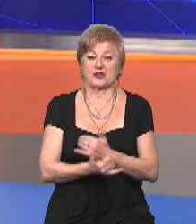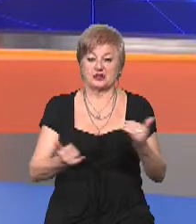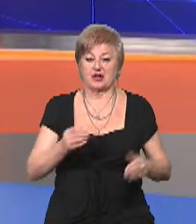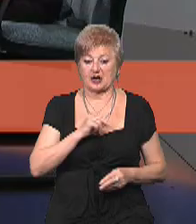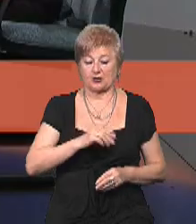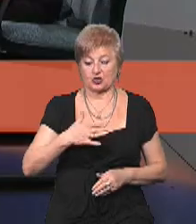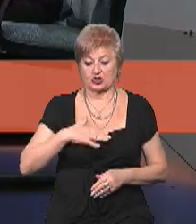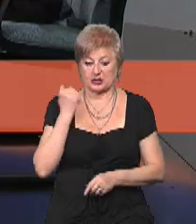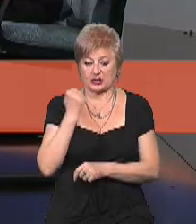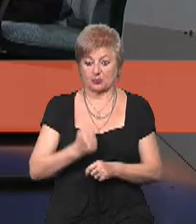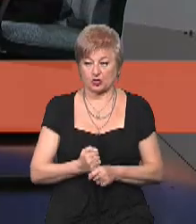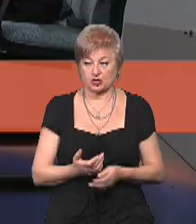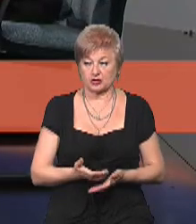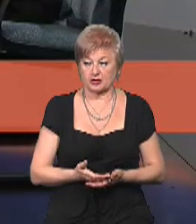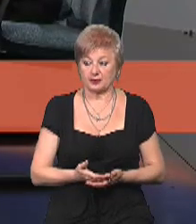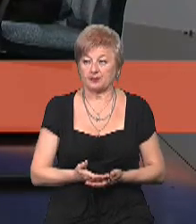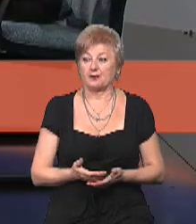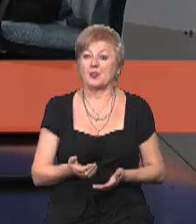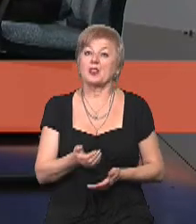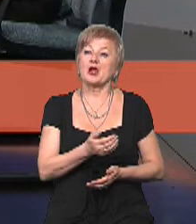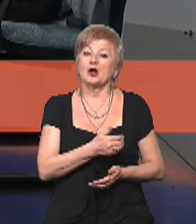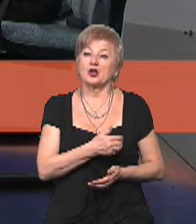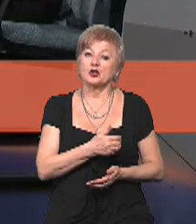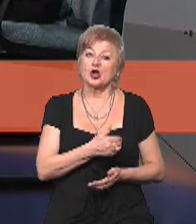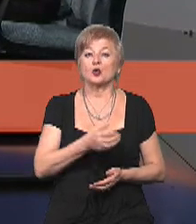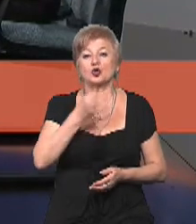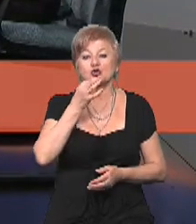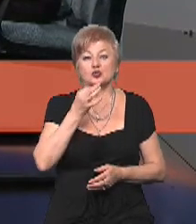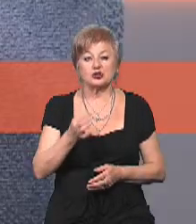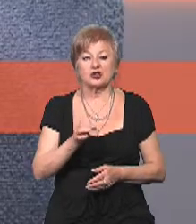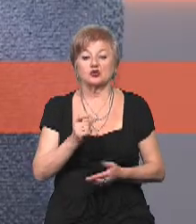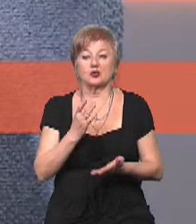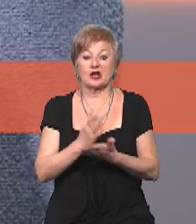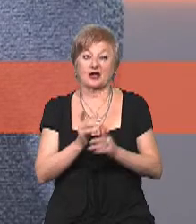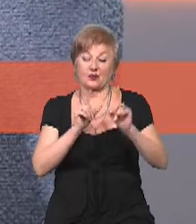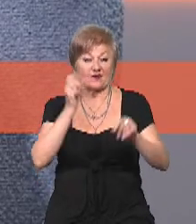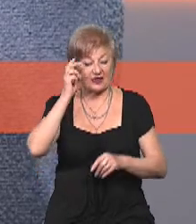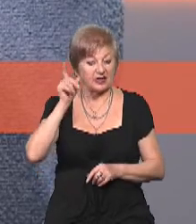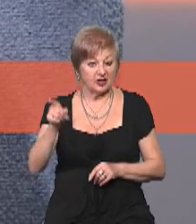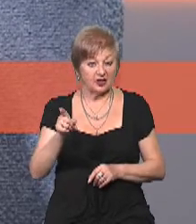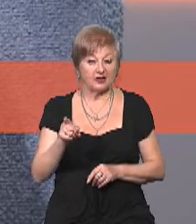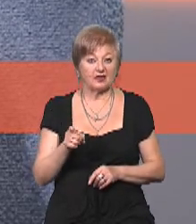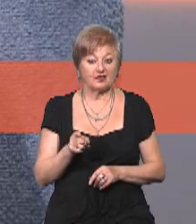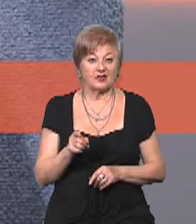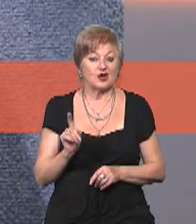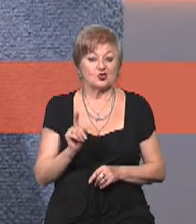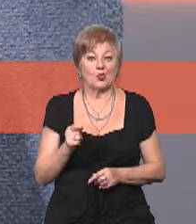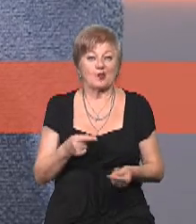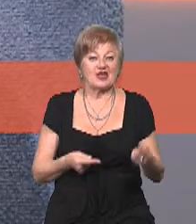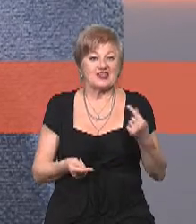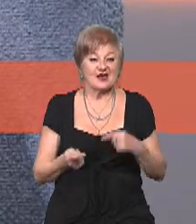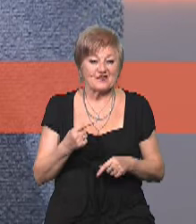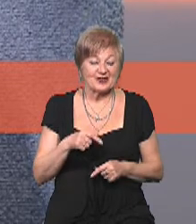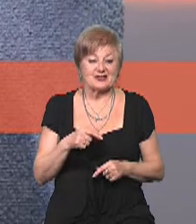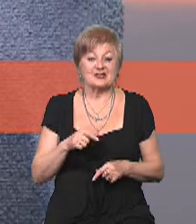наших работников. До речі, я хочу зазначити, що перебуваючи у відрядженні у столиці, ну, щоб не повертатися з